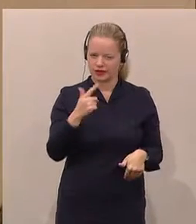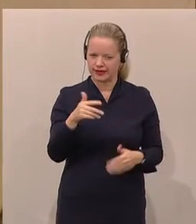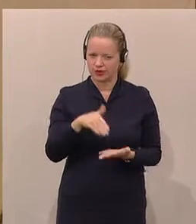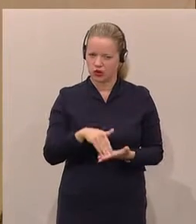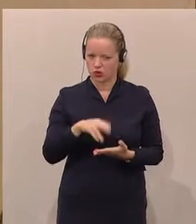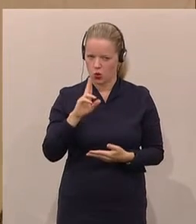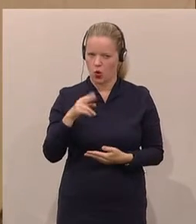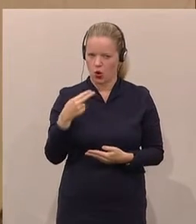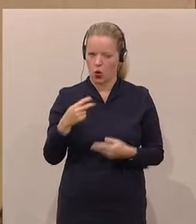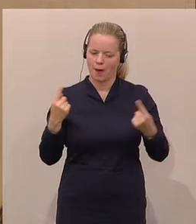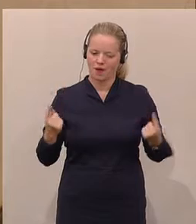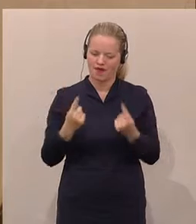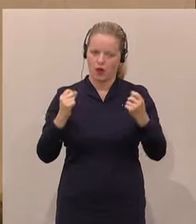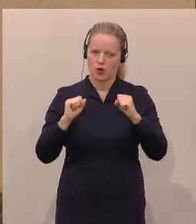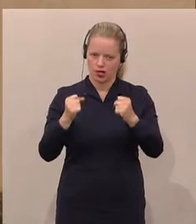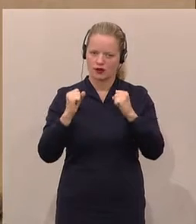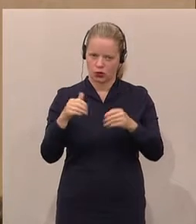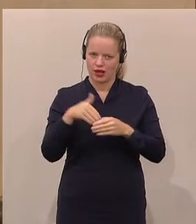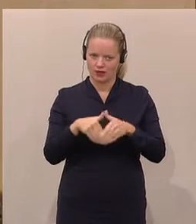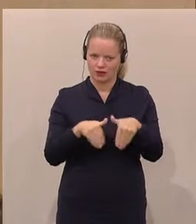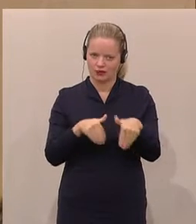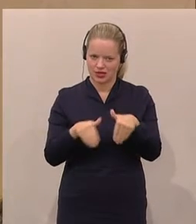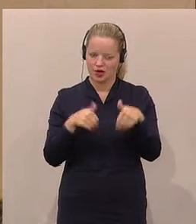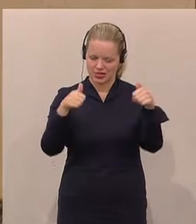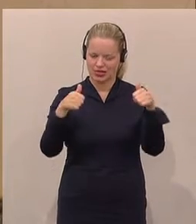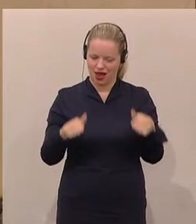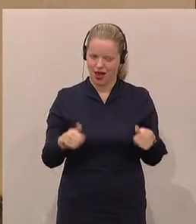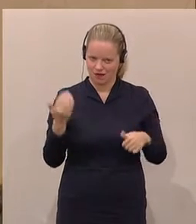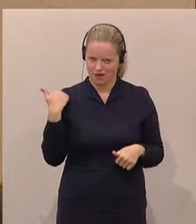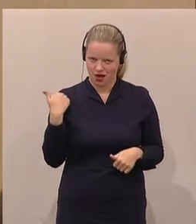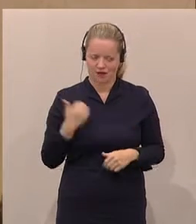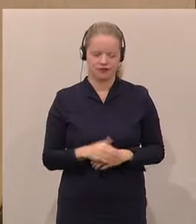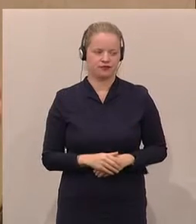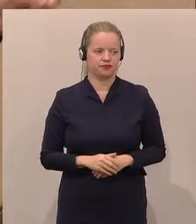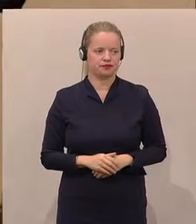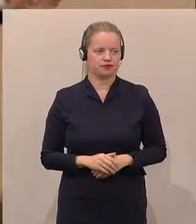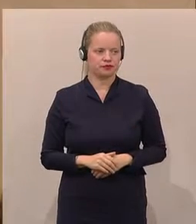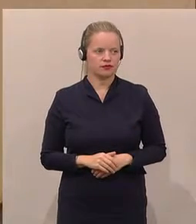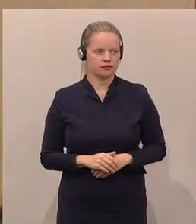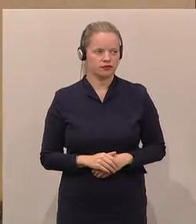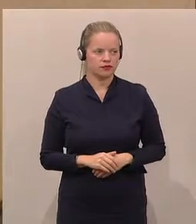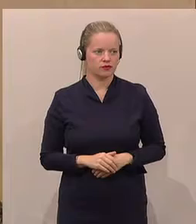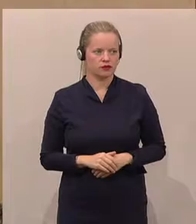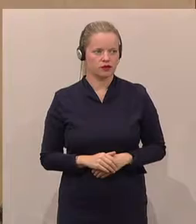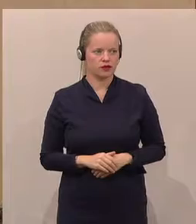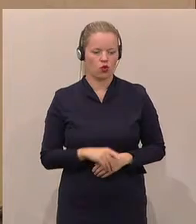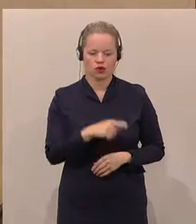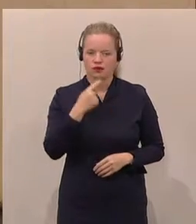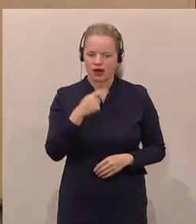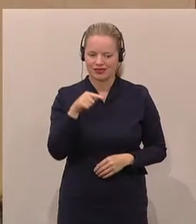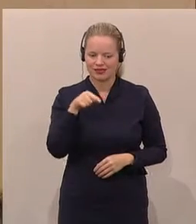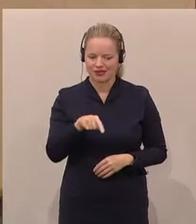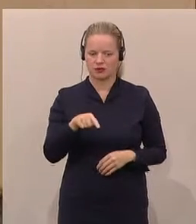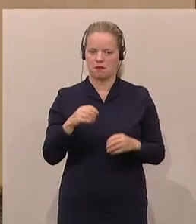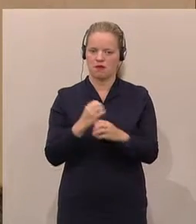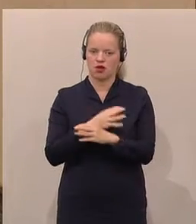eine Bewerbungsaktion des Innenministeriums ein Inserat schaltet, und dann sagt, dass dieses Medium ja ein rechtes